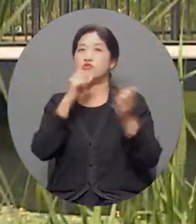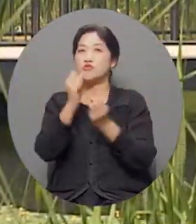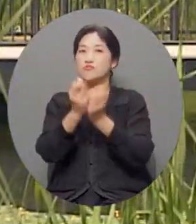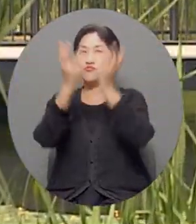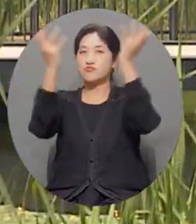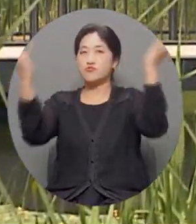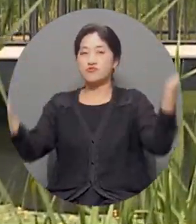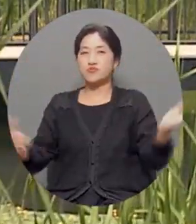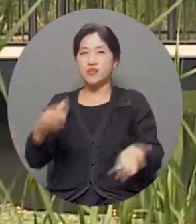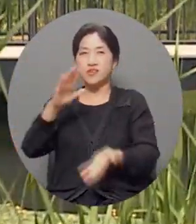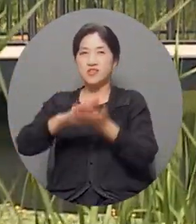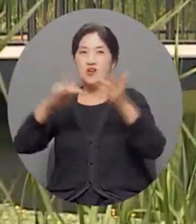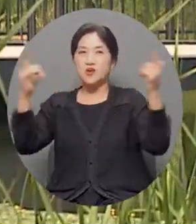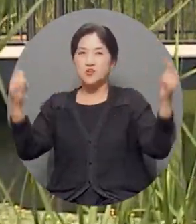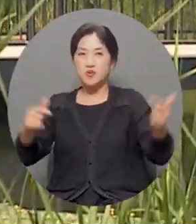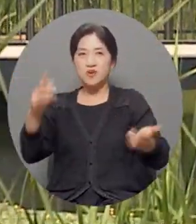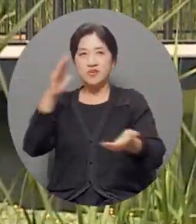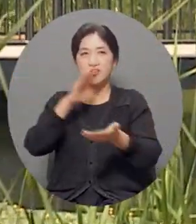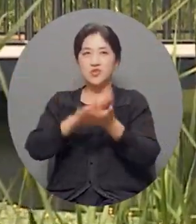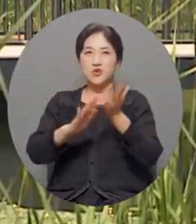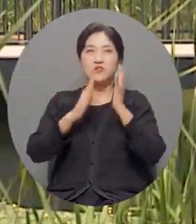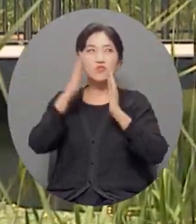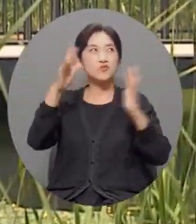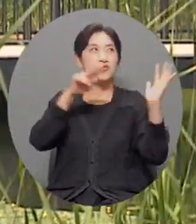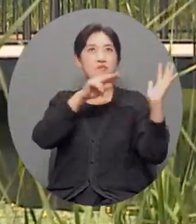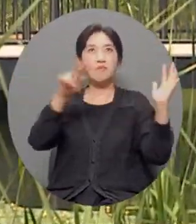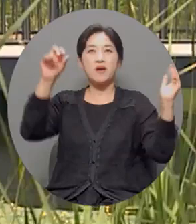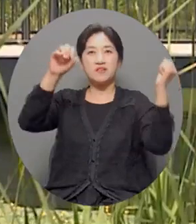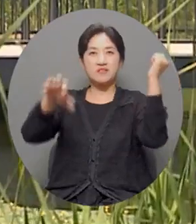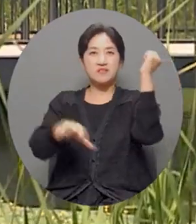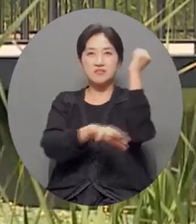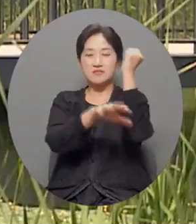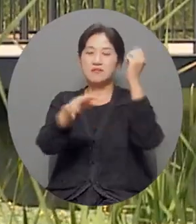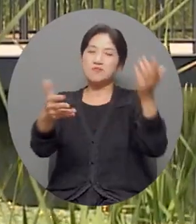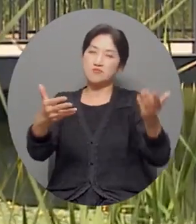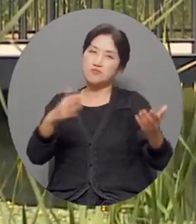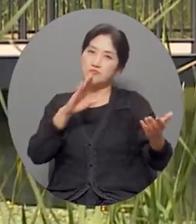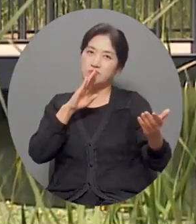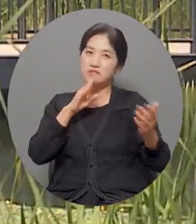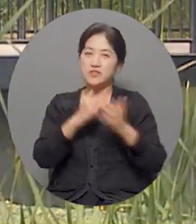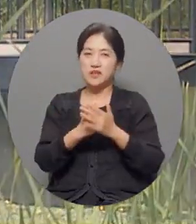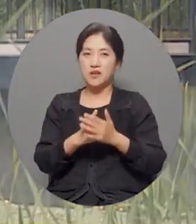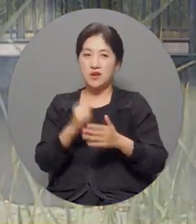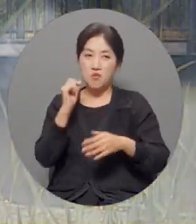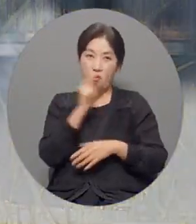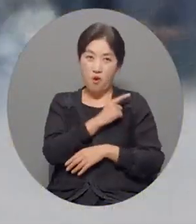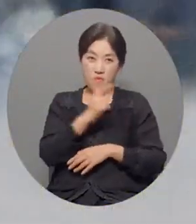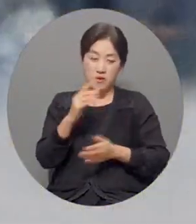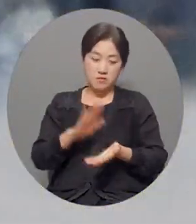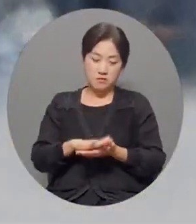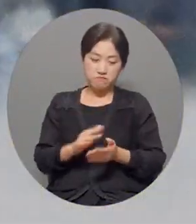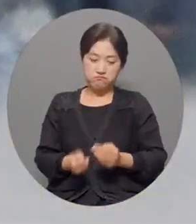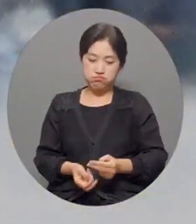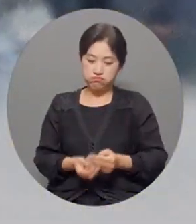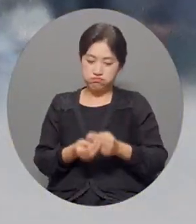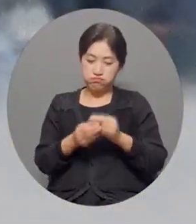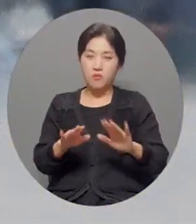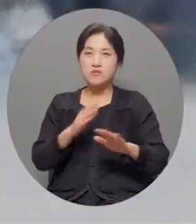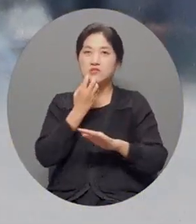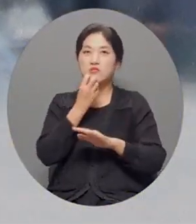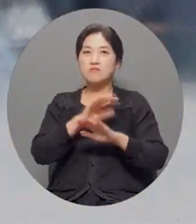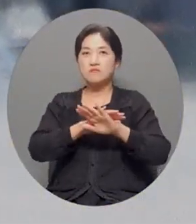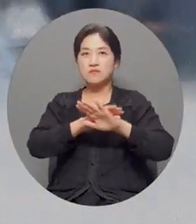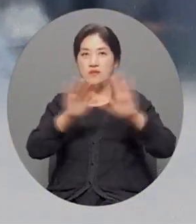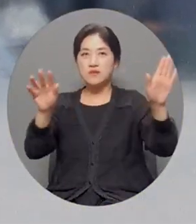열기를 낮춰주고 또 시원한 숲속이 그늘이 되어주기로 했습니다. 주 초반부터 열기가 쌓이면서 오늘 서울의 낮